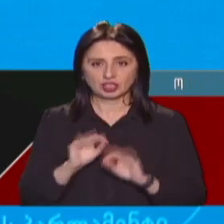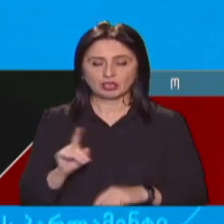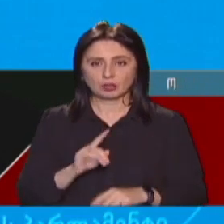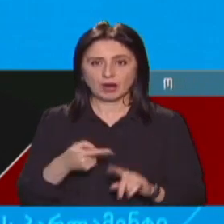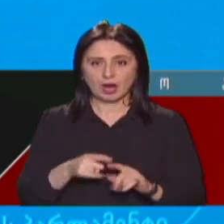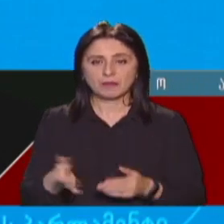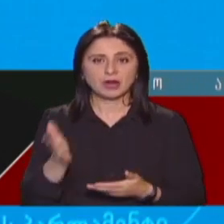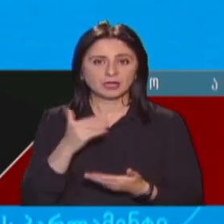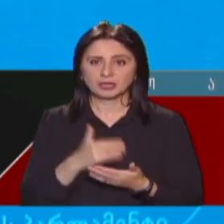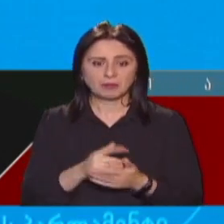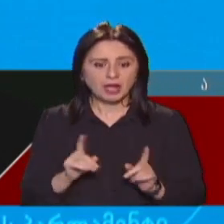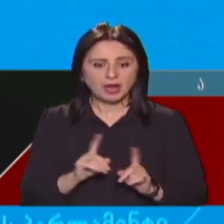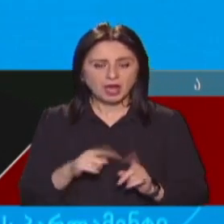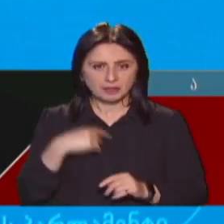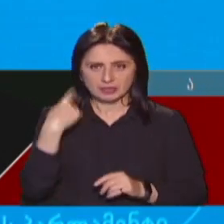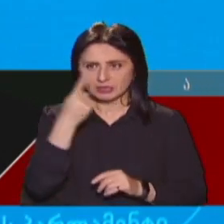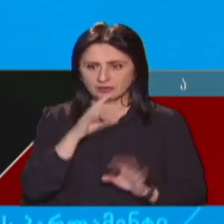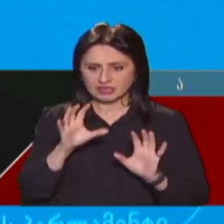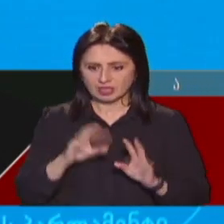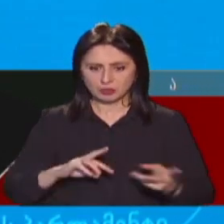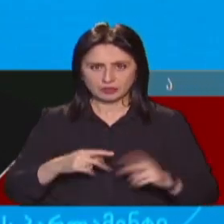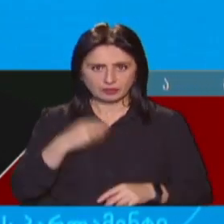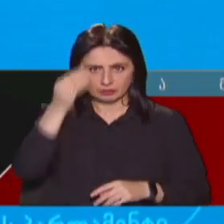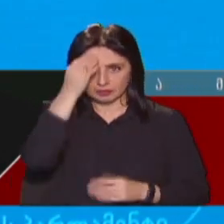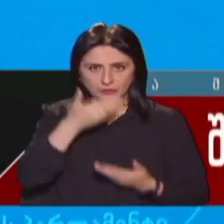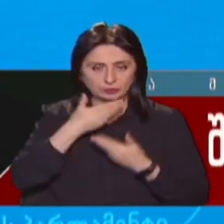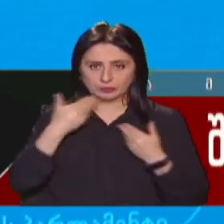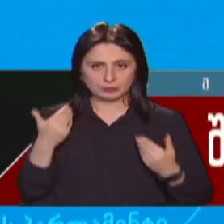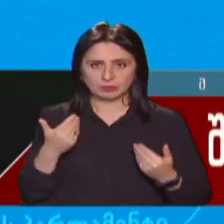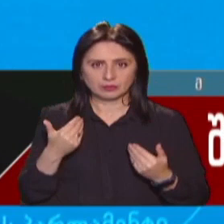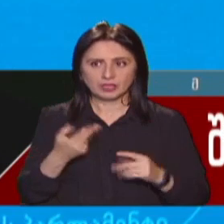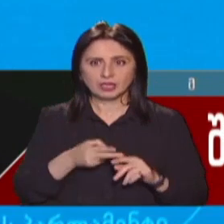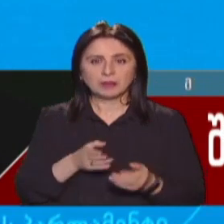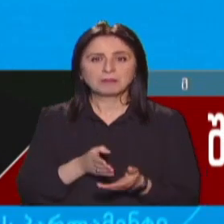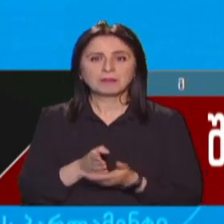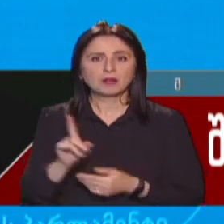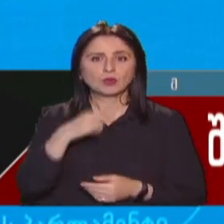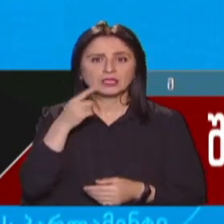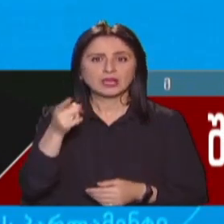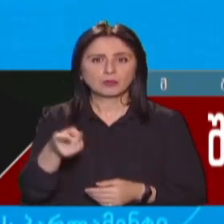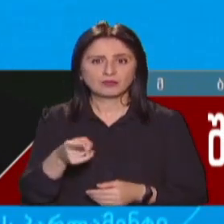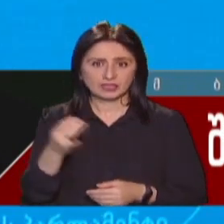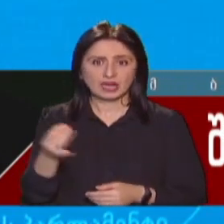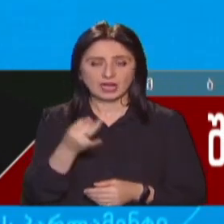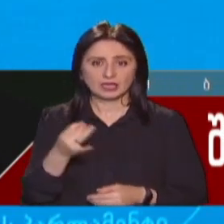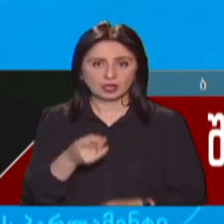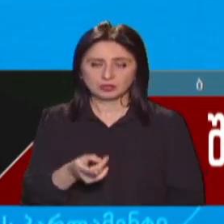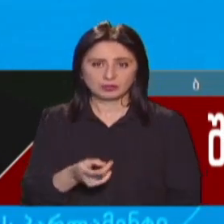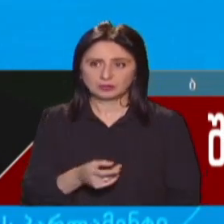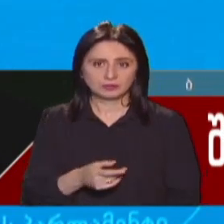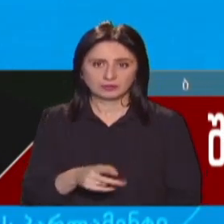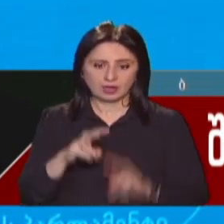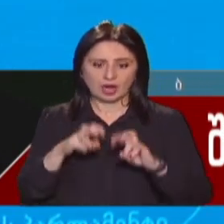ამ ეტაპზე რაიმე სახის საკანონმდებლო ცვლილება იმ მიმართულებით, რომელიც თქვენ გაინტერესებთ,